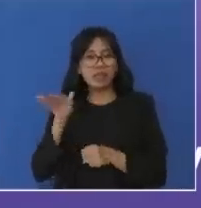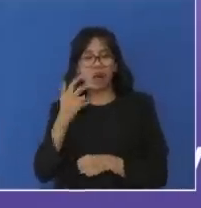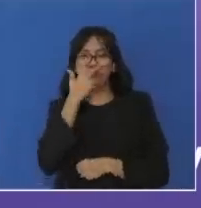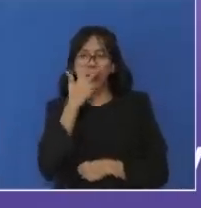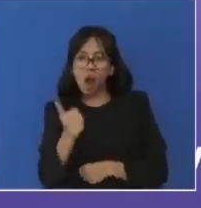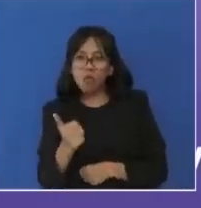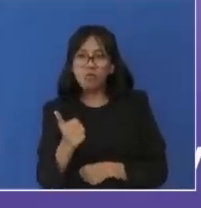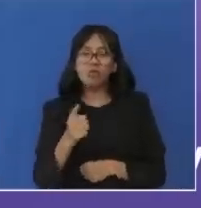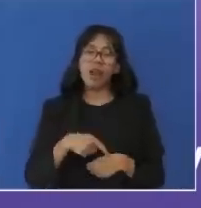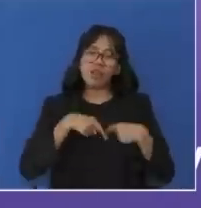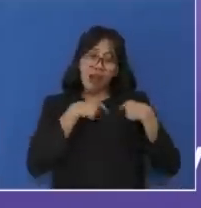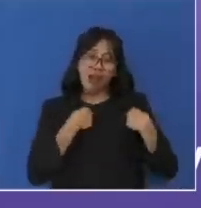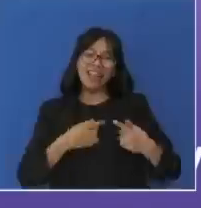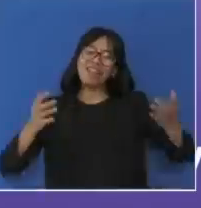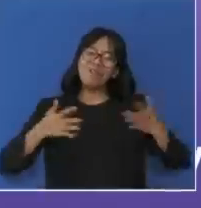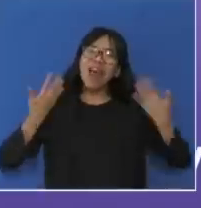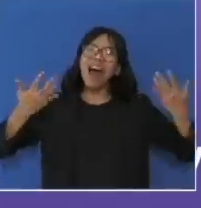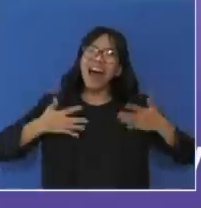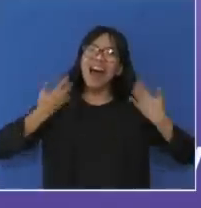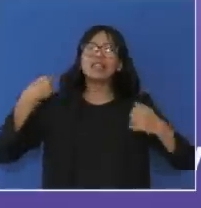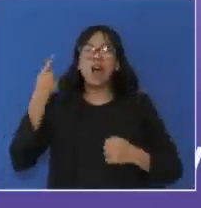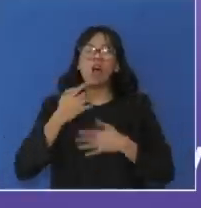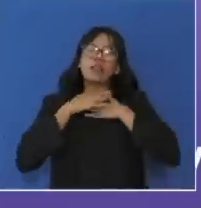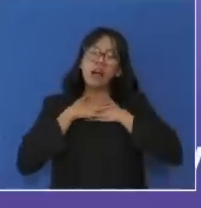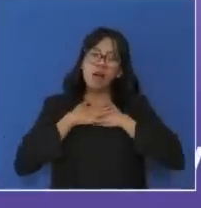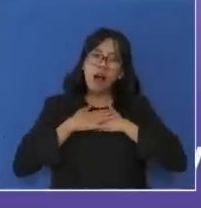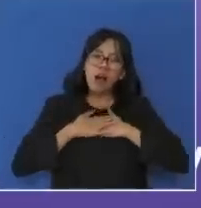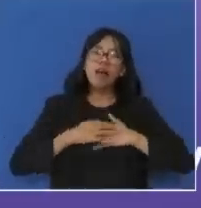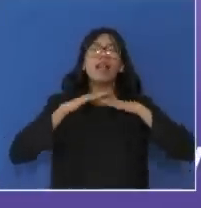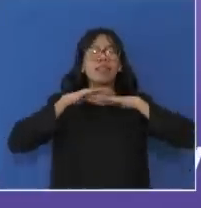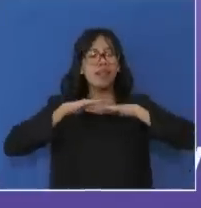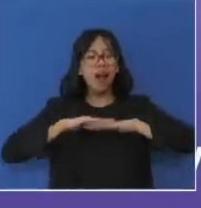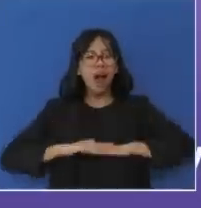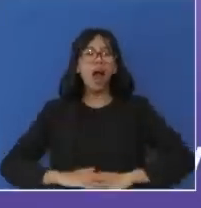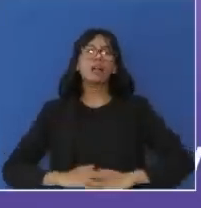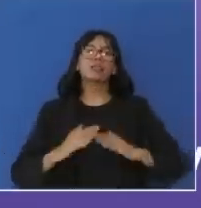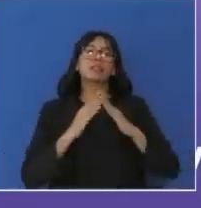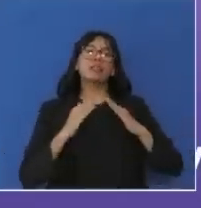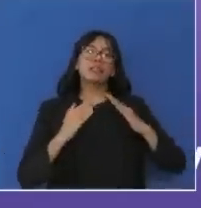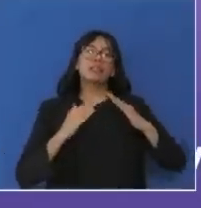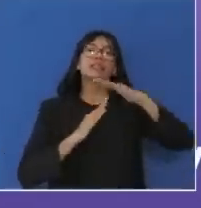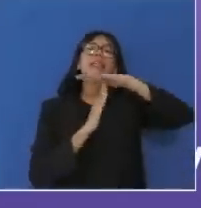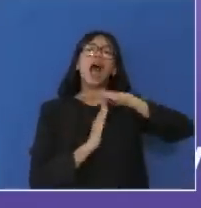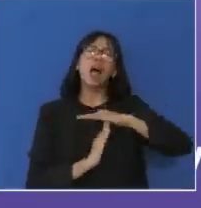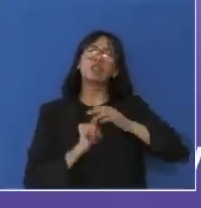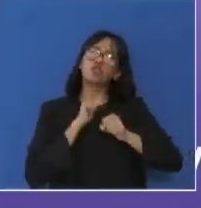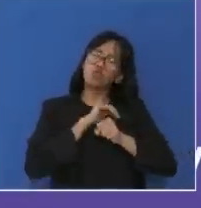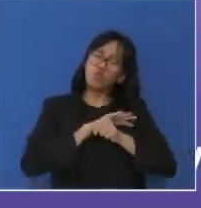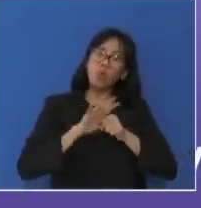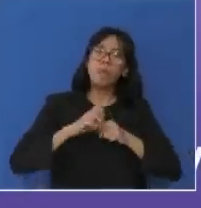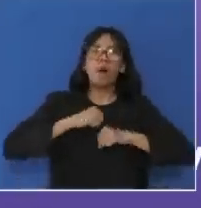Hati selalu gembira sabar dan tenang Istirahatlah yang cukup